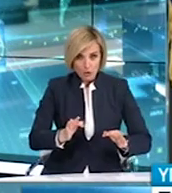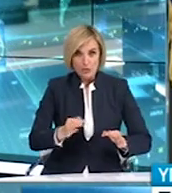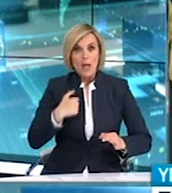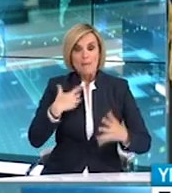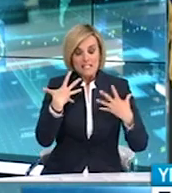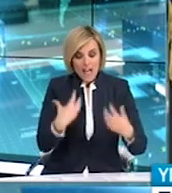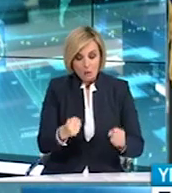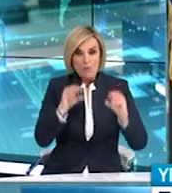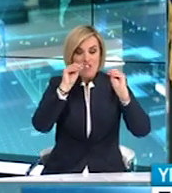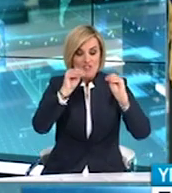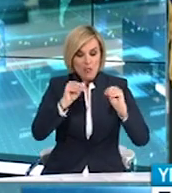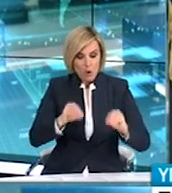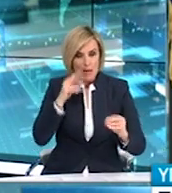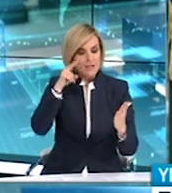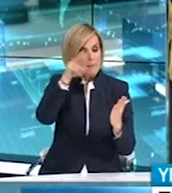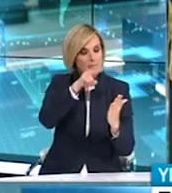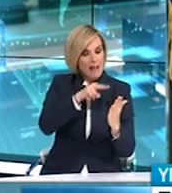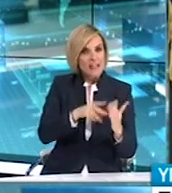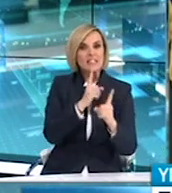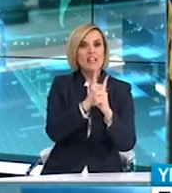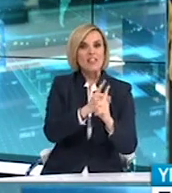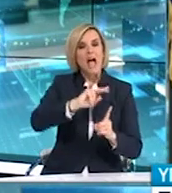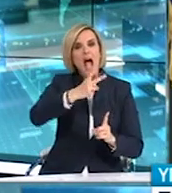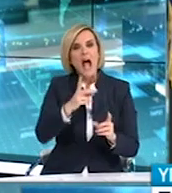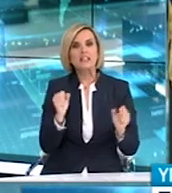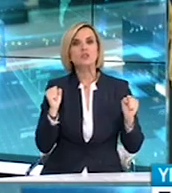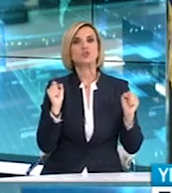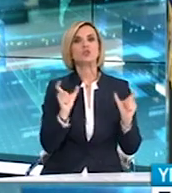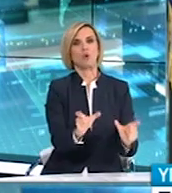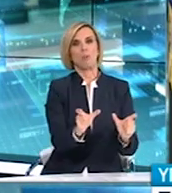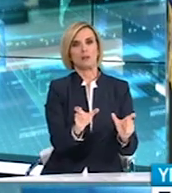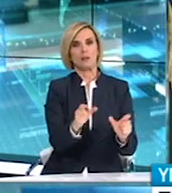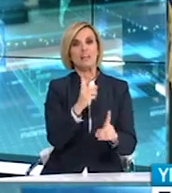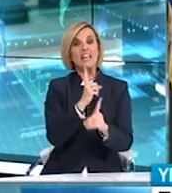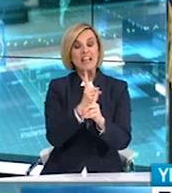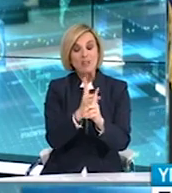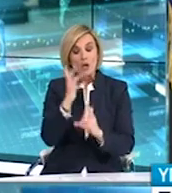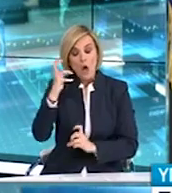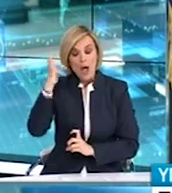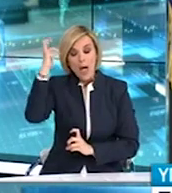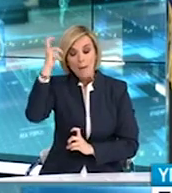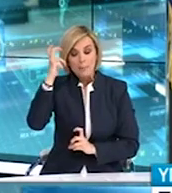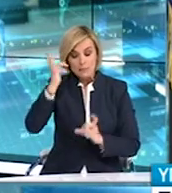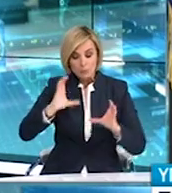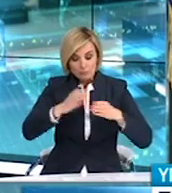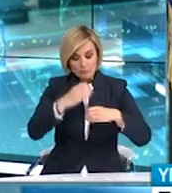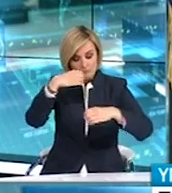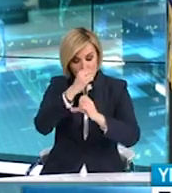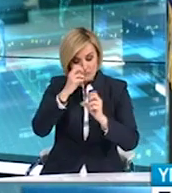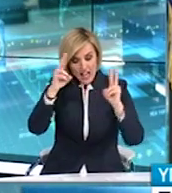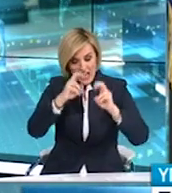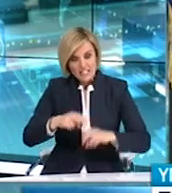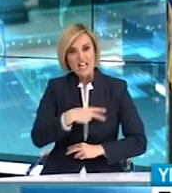που έχουμε τώρα και αργότερα με μελέτες αντισωμάτων, τις οποίες αξιολογούμε αυτή τη στιγμή από επιστημονικό ειδικό κλιμάκιο με εργαστηριακούς